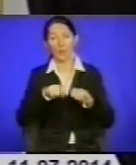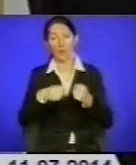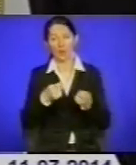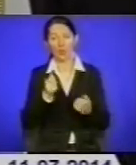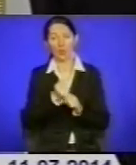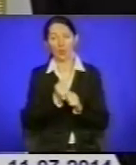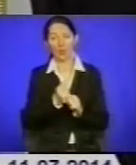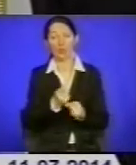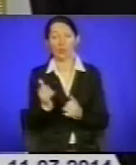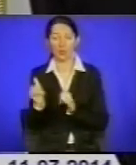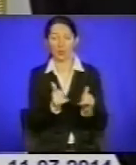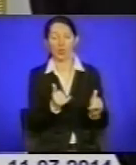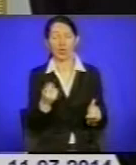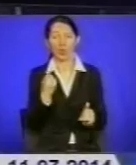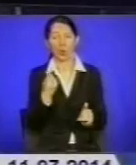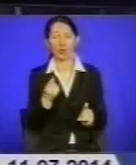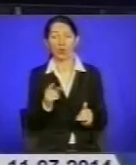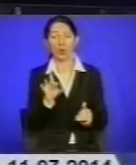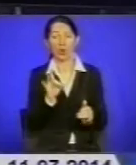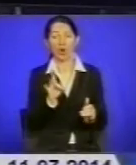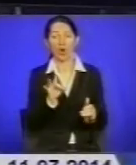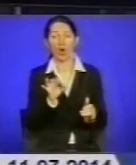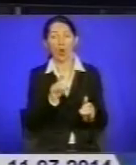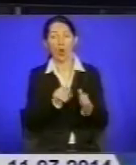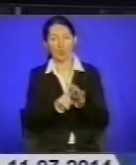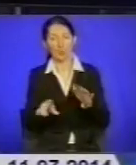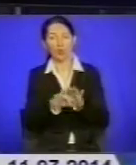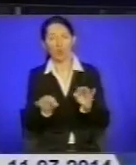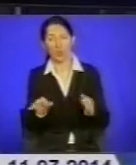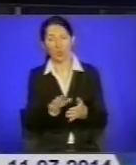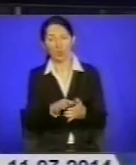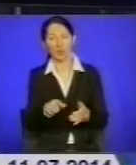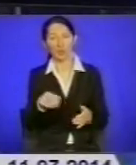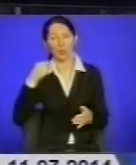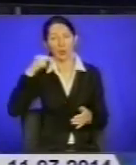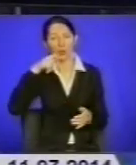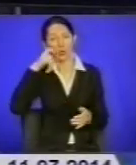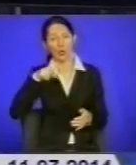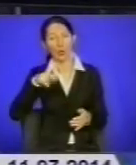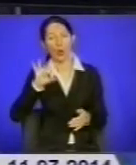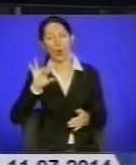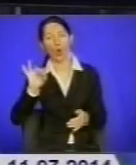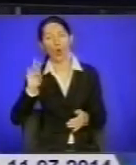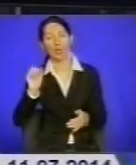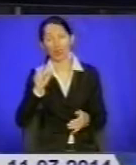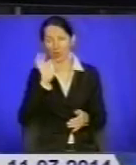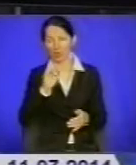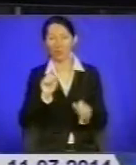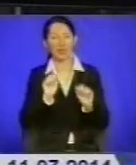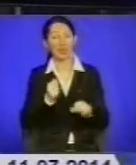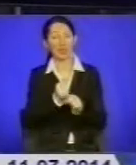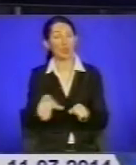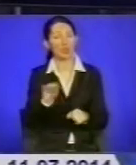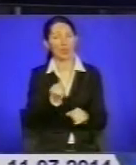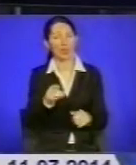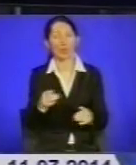забезпечити охорону, розмінувати. І президент України Петро Порошенко заявив, що влада зробить усе, щоб